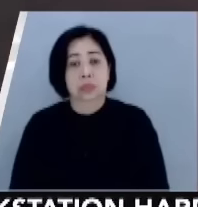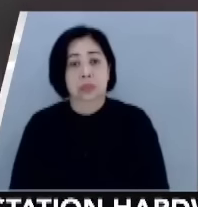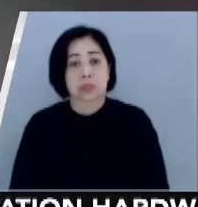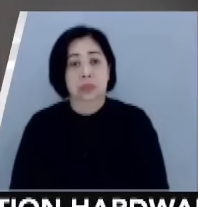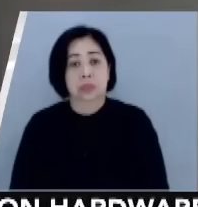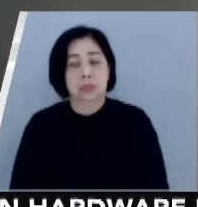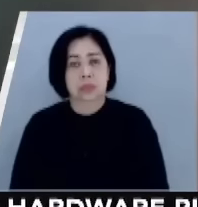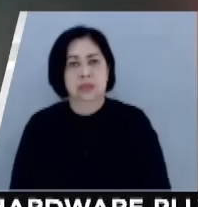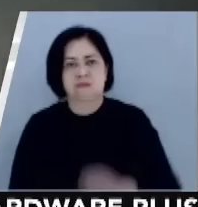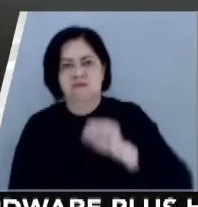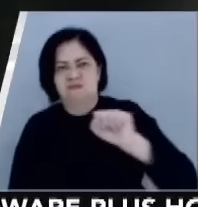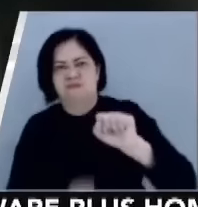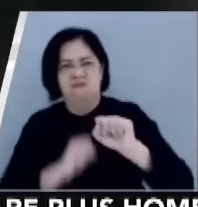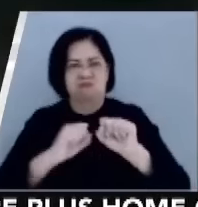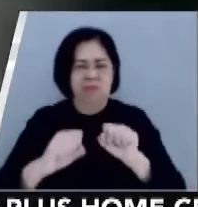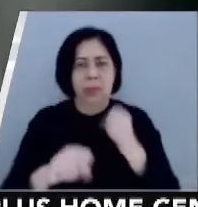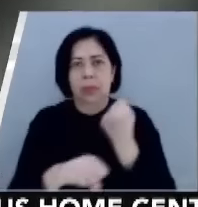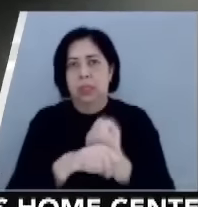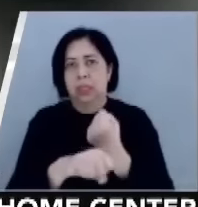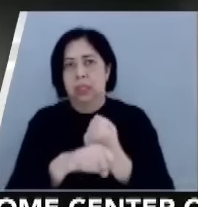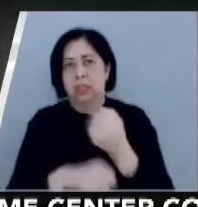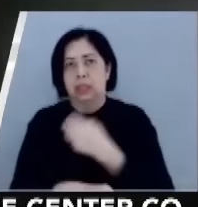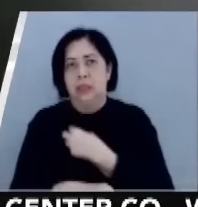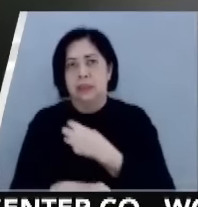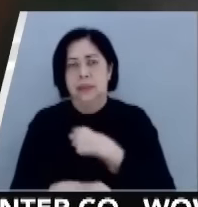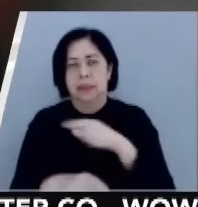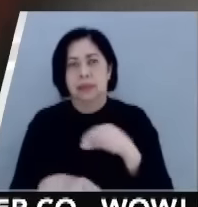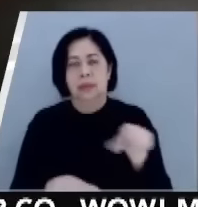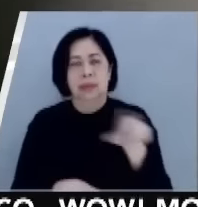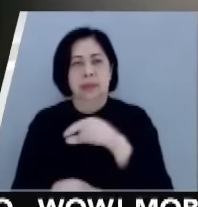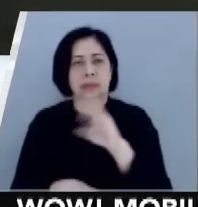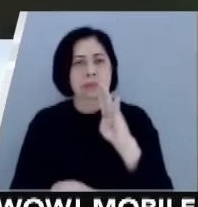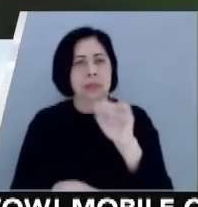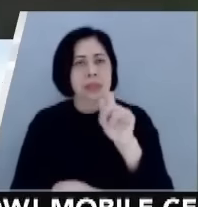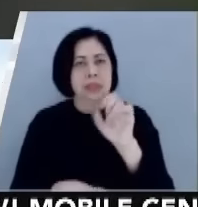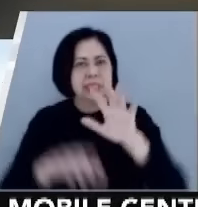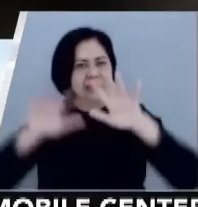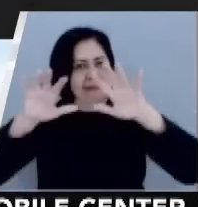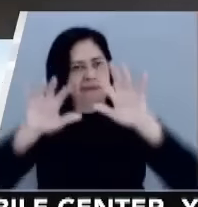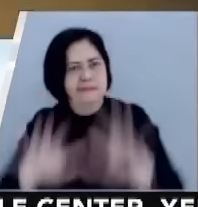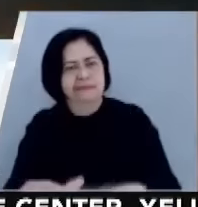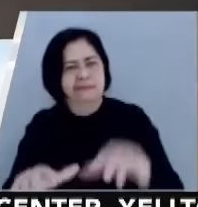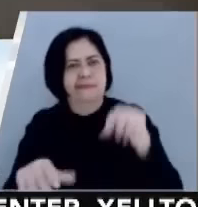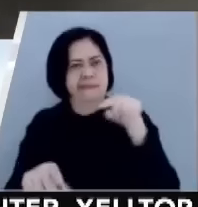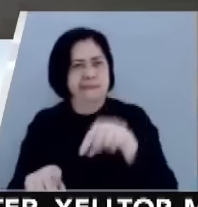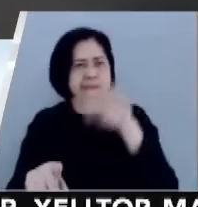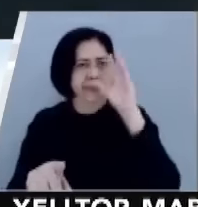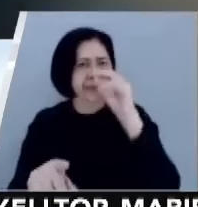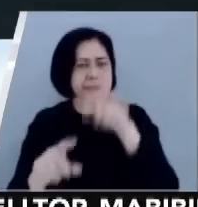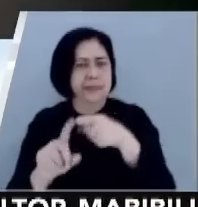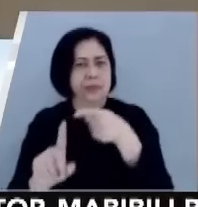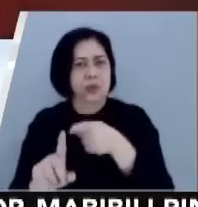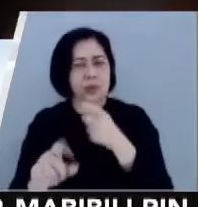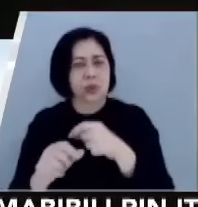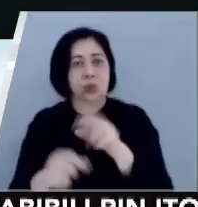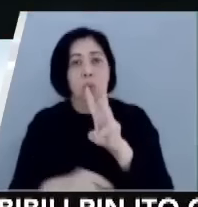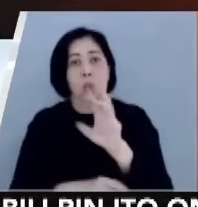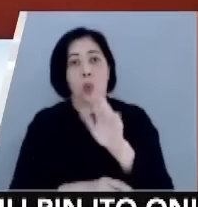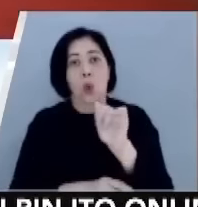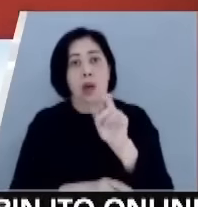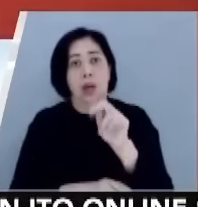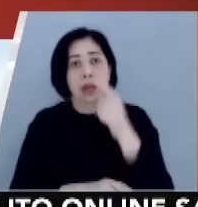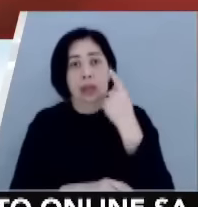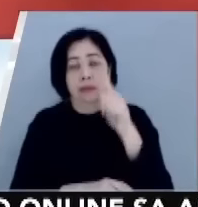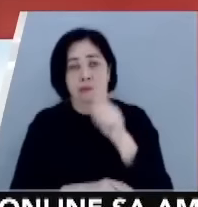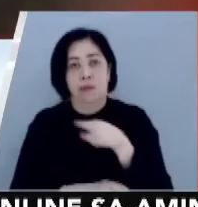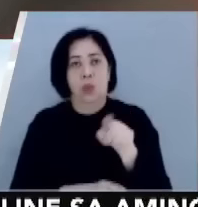Nagpupumiglas pa kaya nahirapan ng mga operatiba ng Batasan Police Station na padapain ang lalaking ito na target ng warrant of arrest para sa kasong statutory